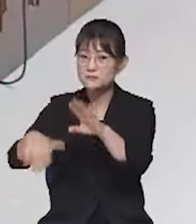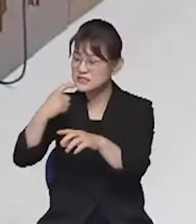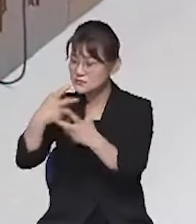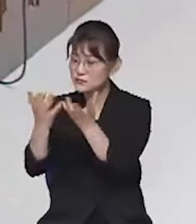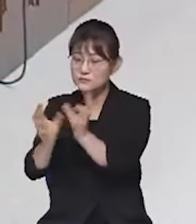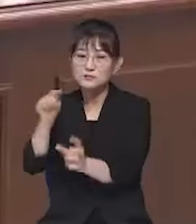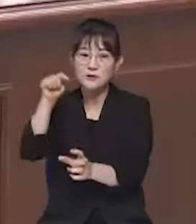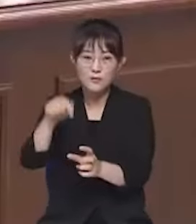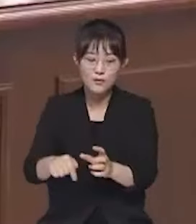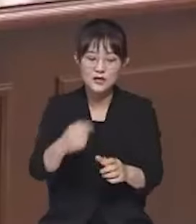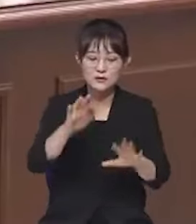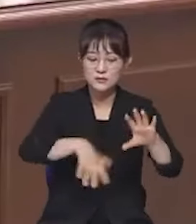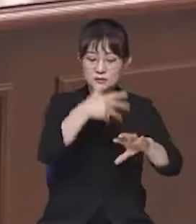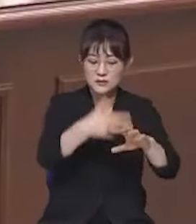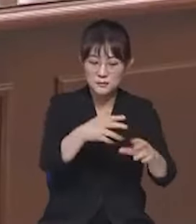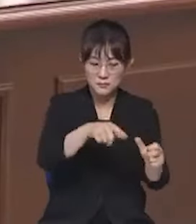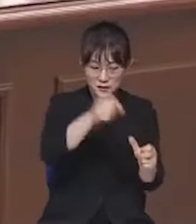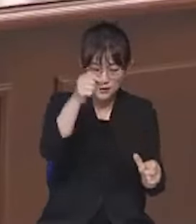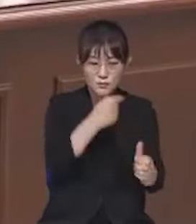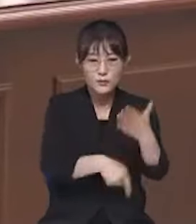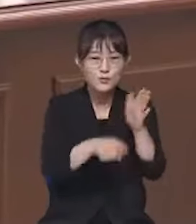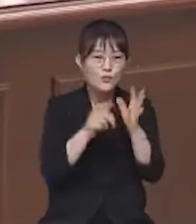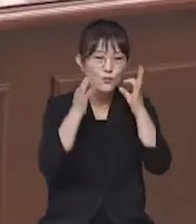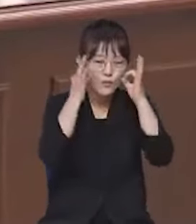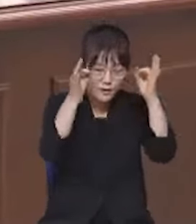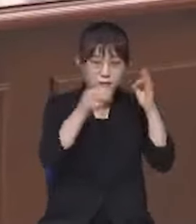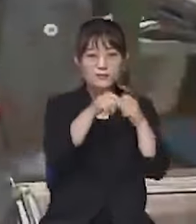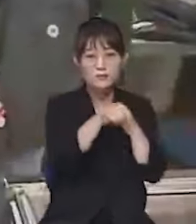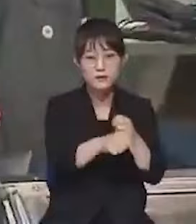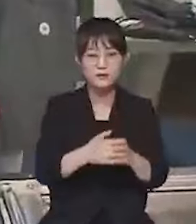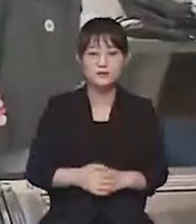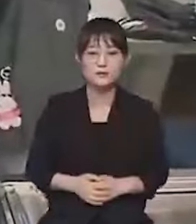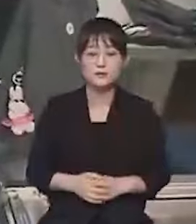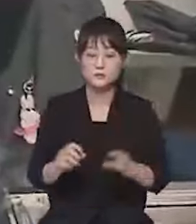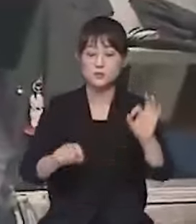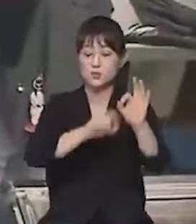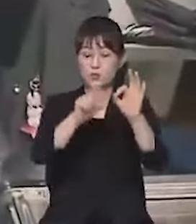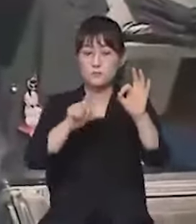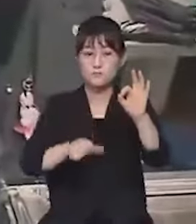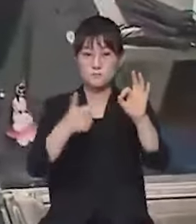혁신당. 10월 재보궐선거에서 양당은 물러설 수 없는